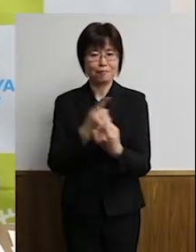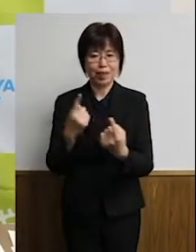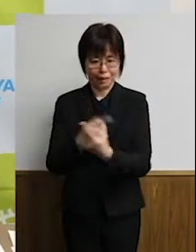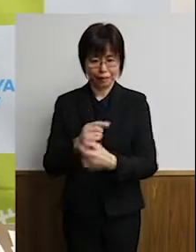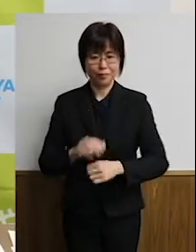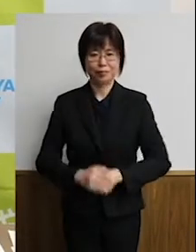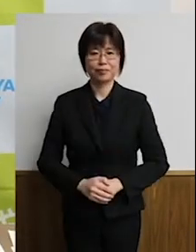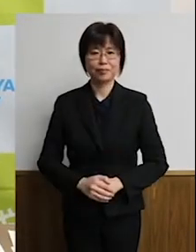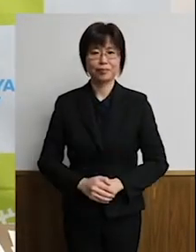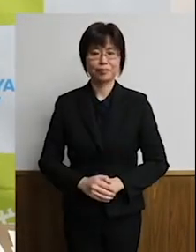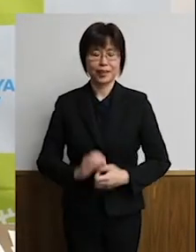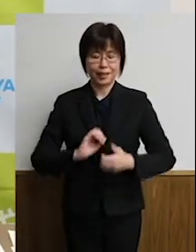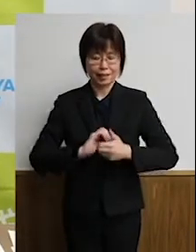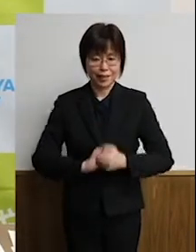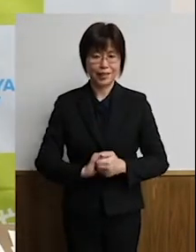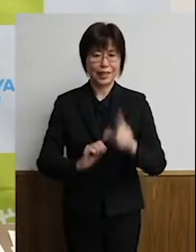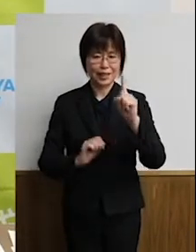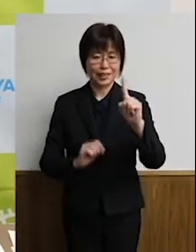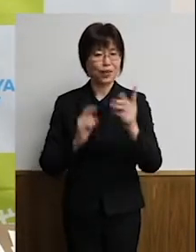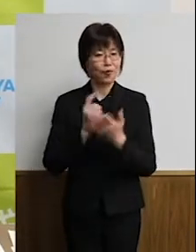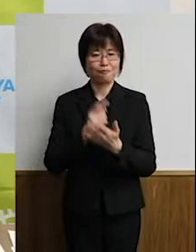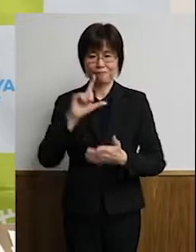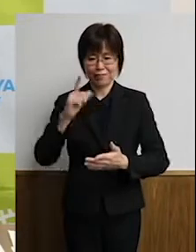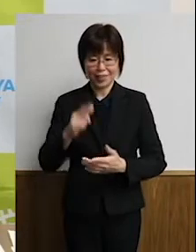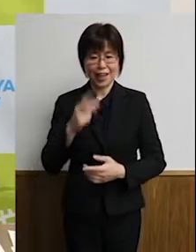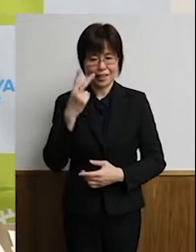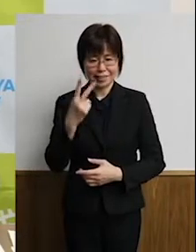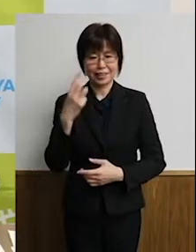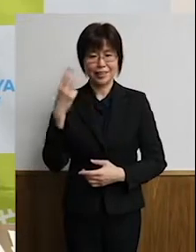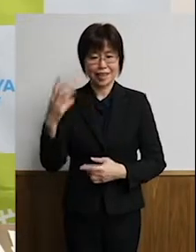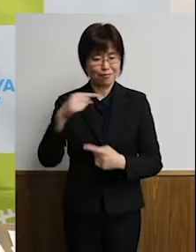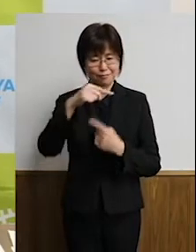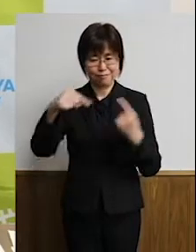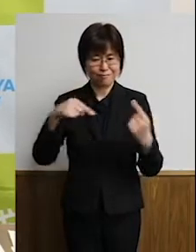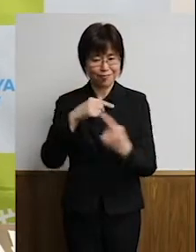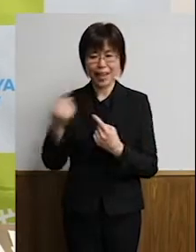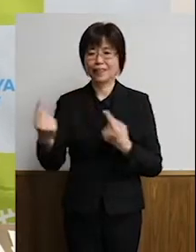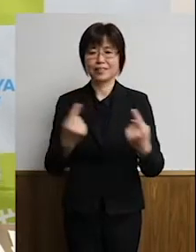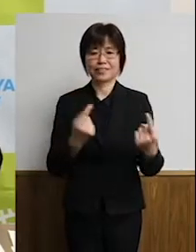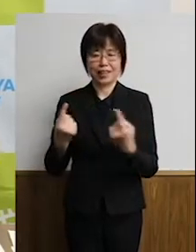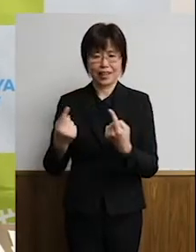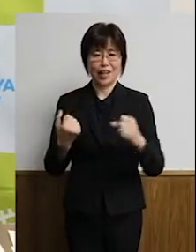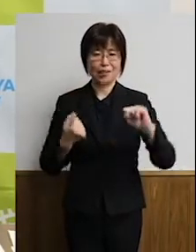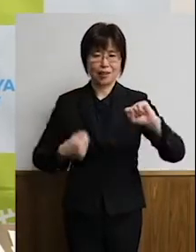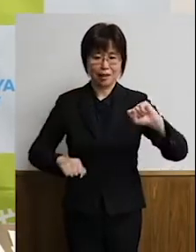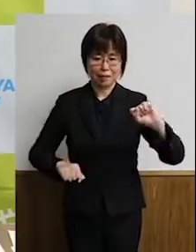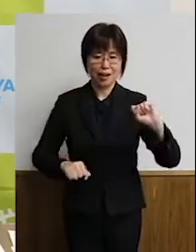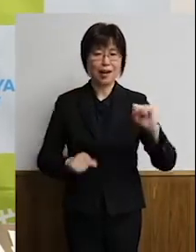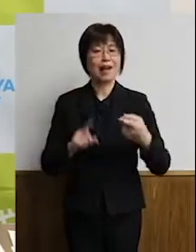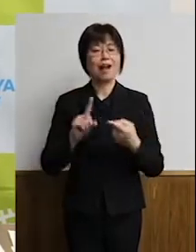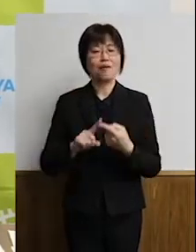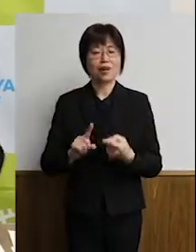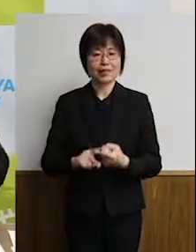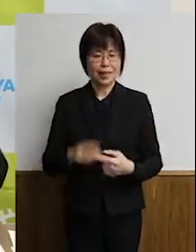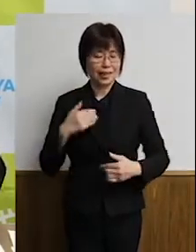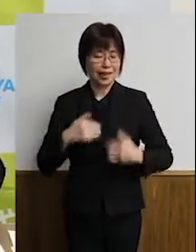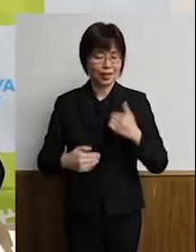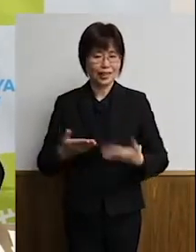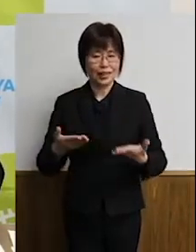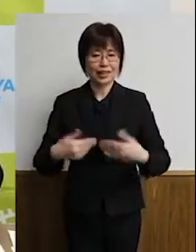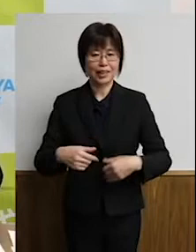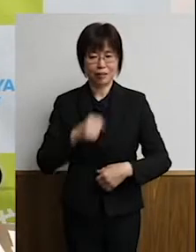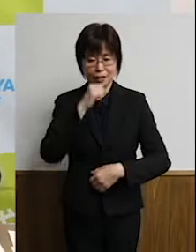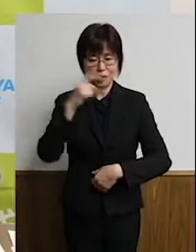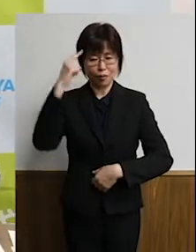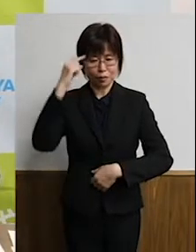となっております。ぜひ一度と言わず二度三度と訪れていただきドラマと合わせて楽しんでいただければと考